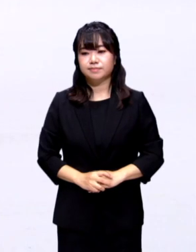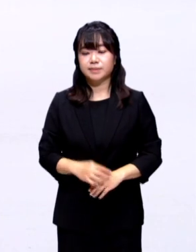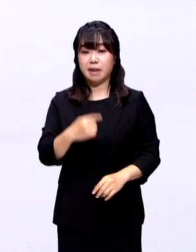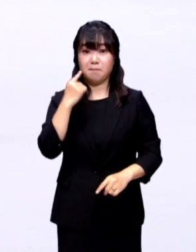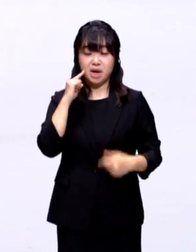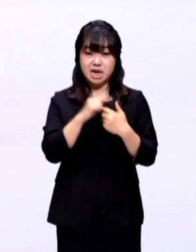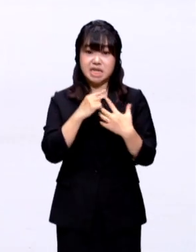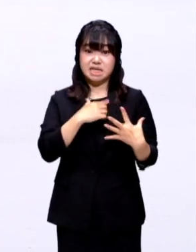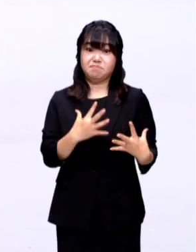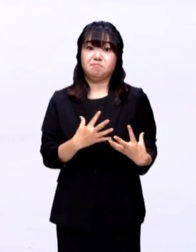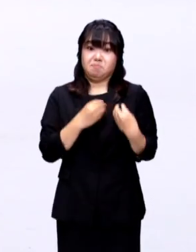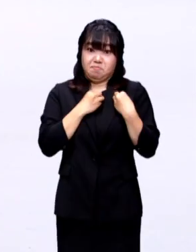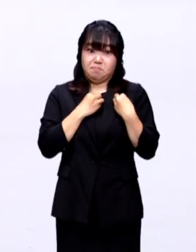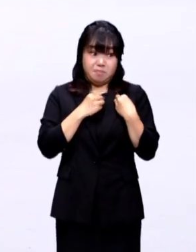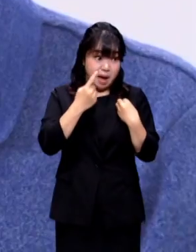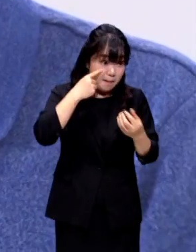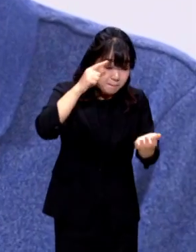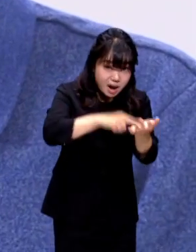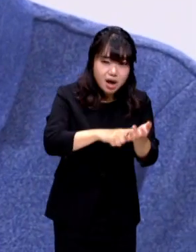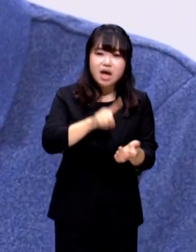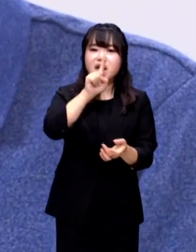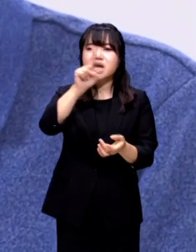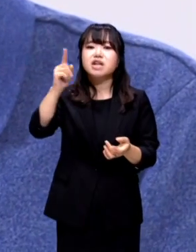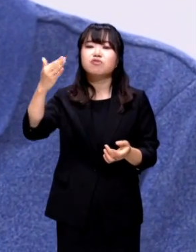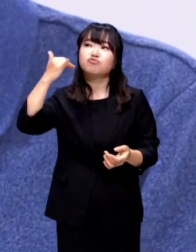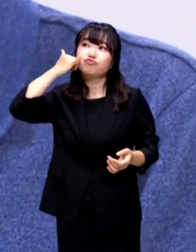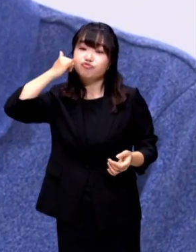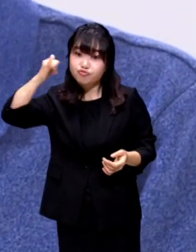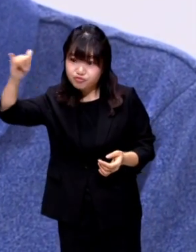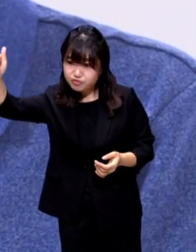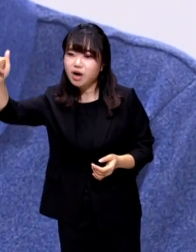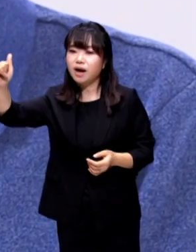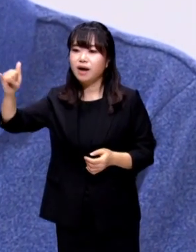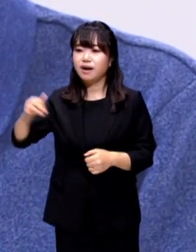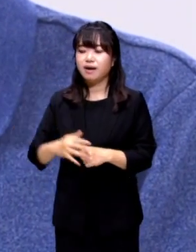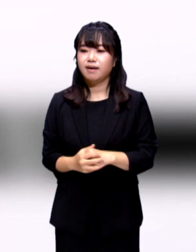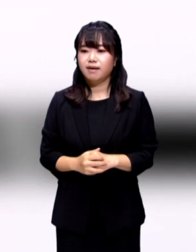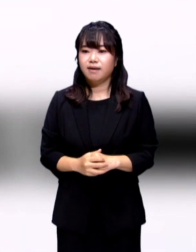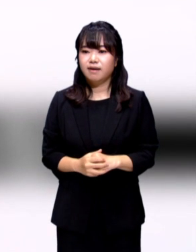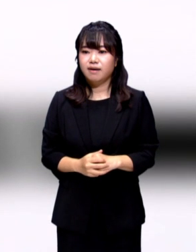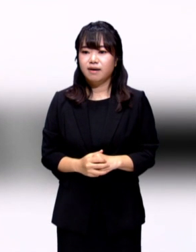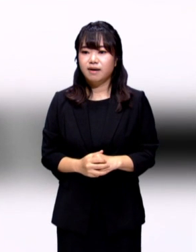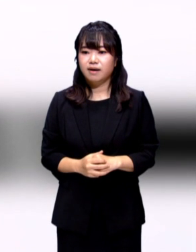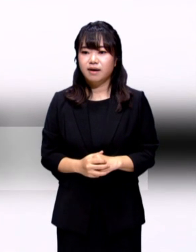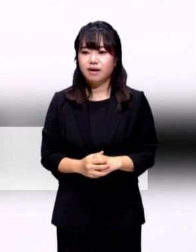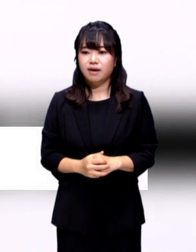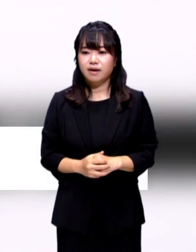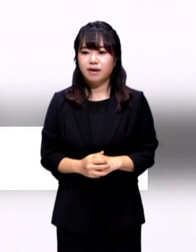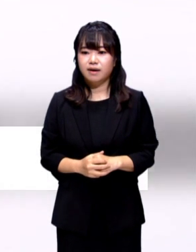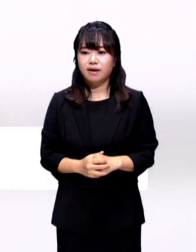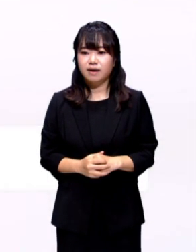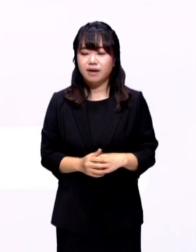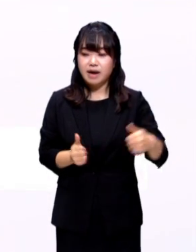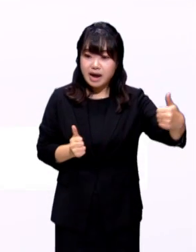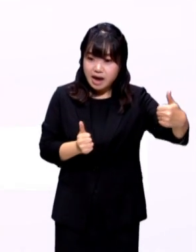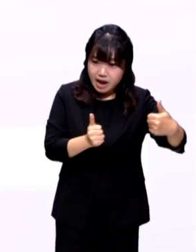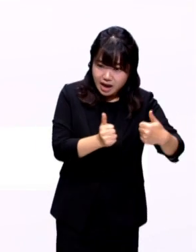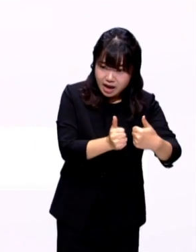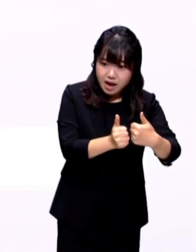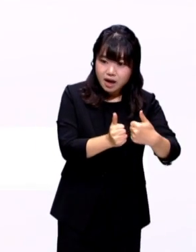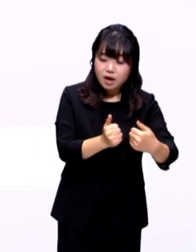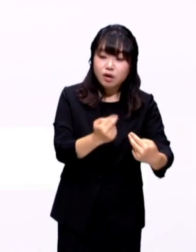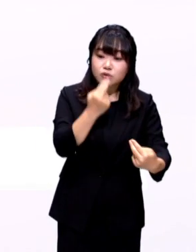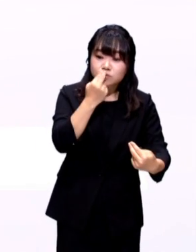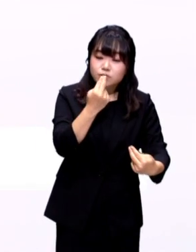심정지 환자 발견 즉시 119로 전화해 응급처치를 안내받습니다. 환자에게 가까이 다가가서 정상적으로